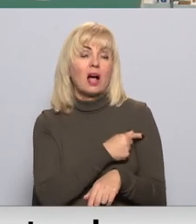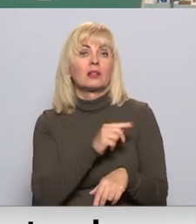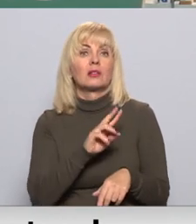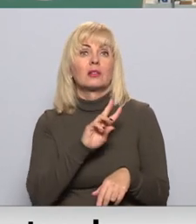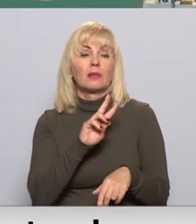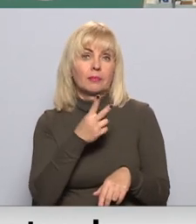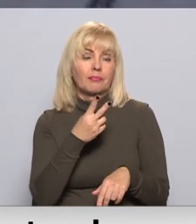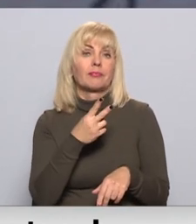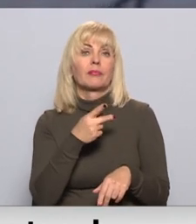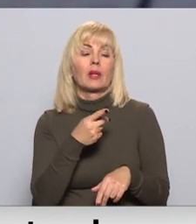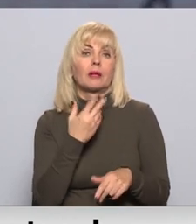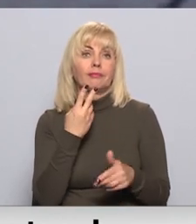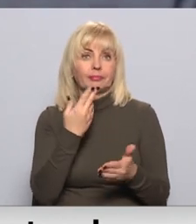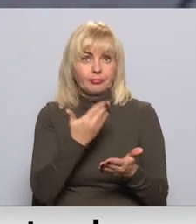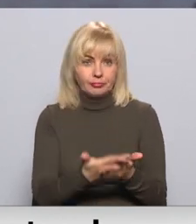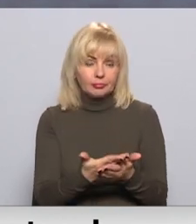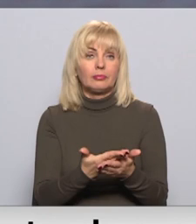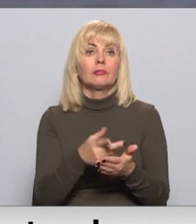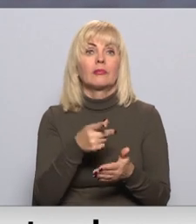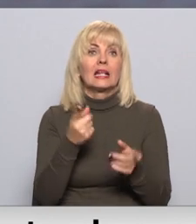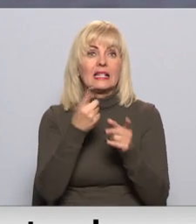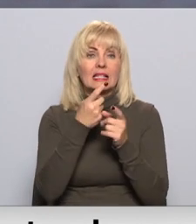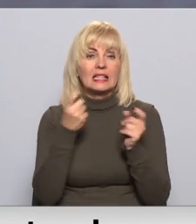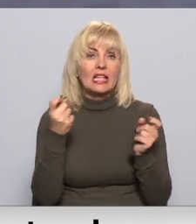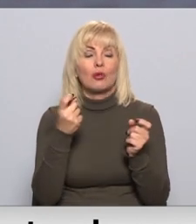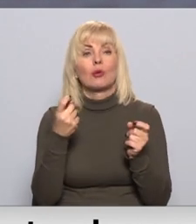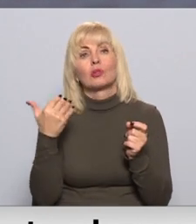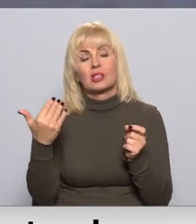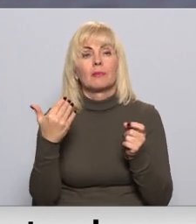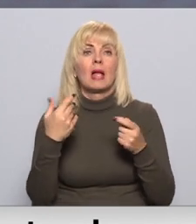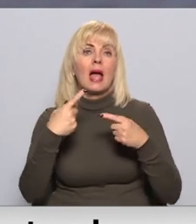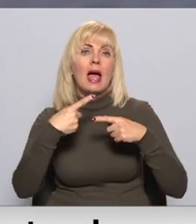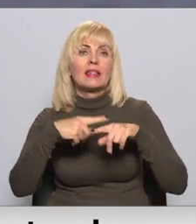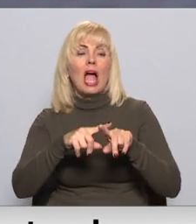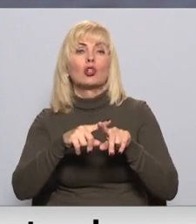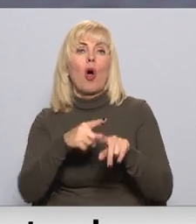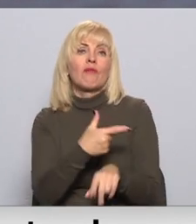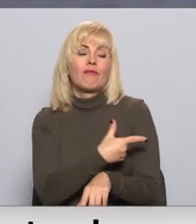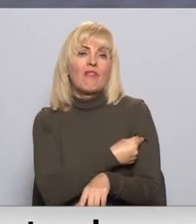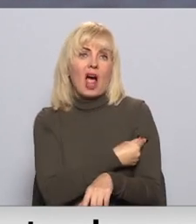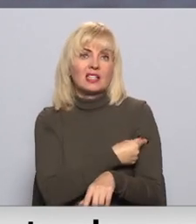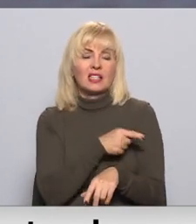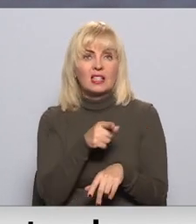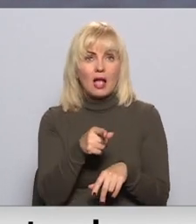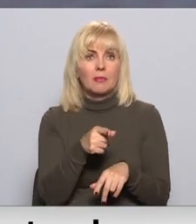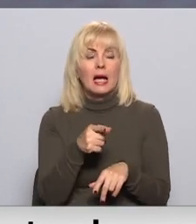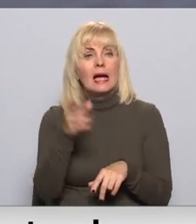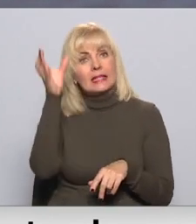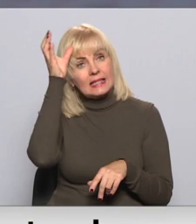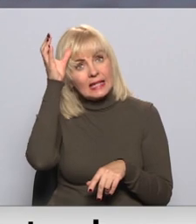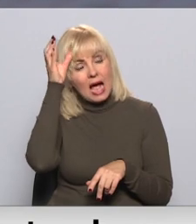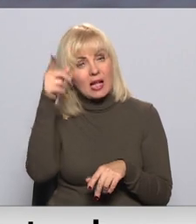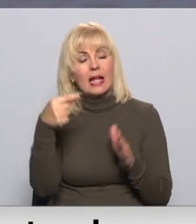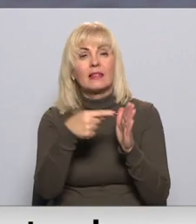balstu vakcinācija ir ieteikta ar ziņnešu vakcīnu tehnoloģijas vakcīnām, kur zinātniskie